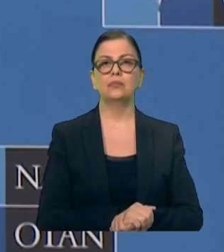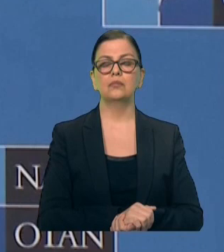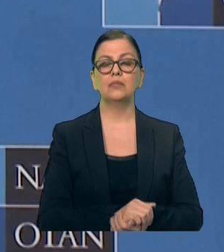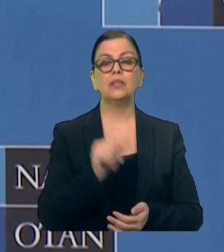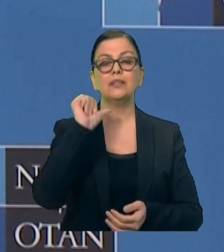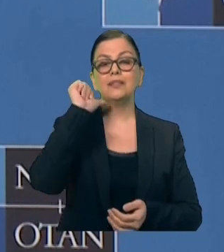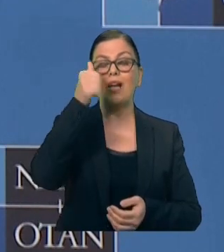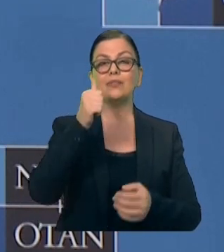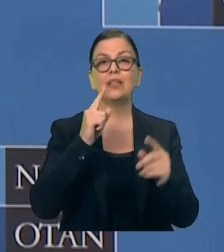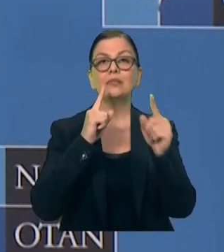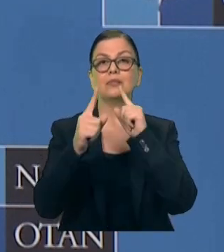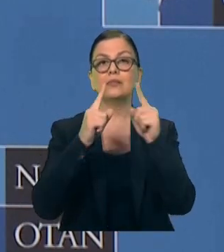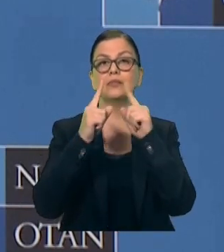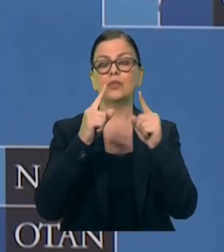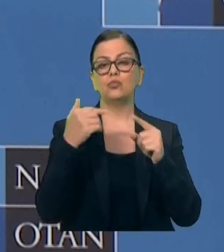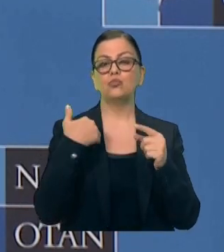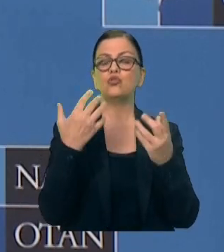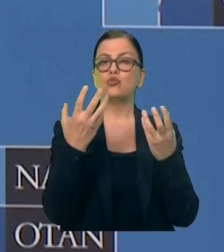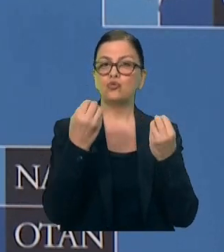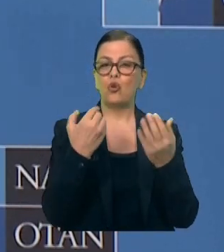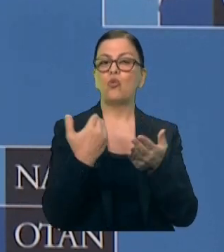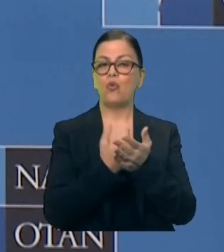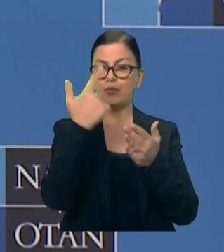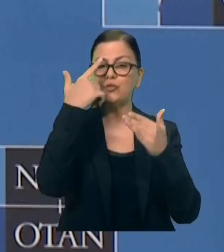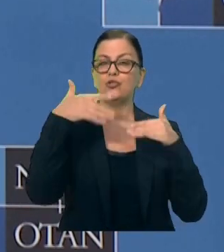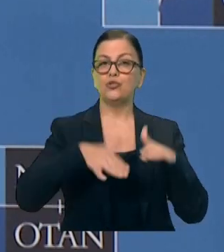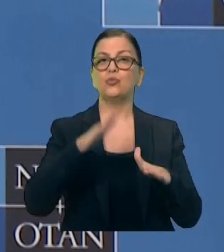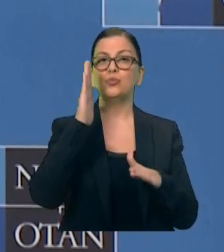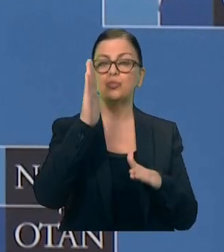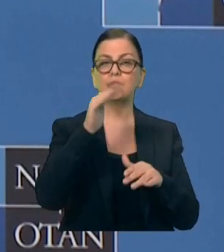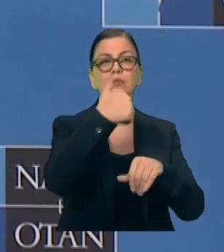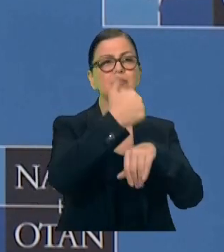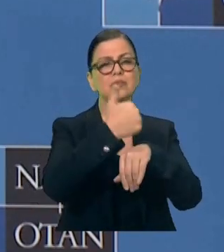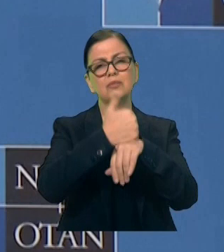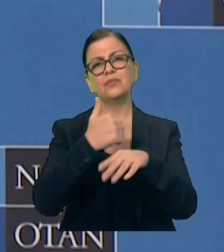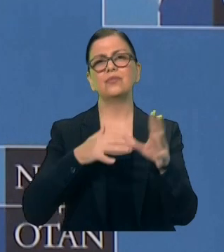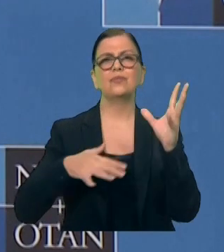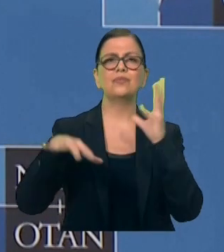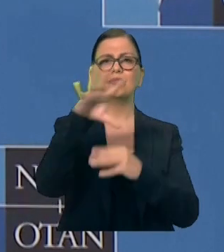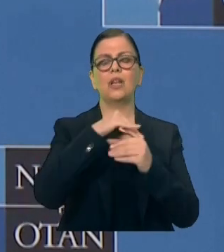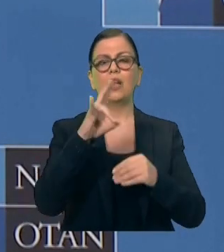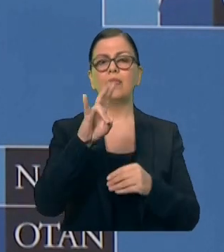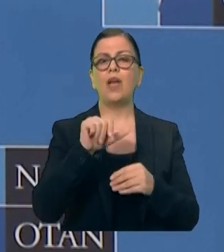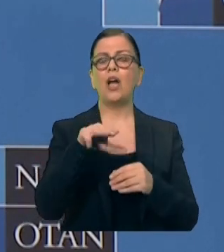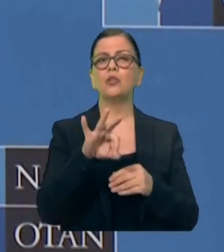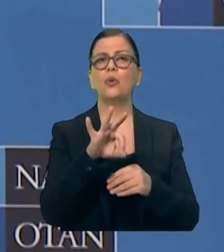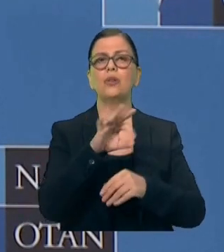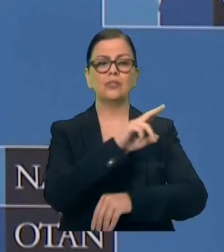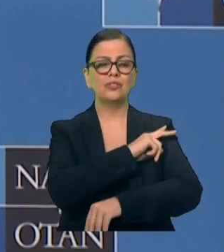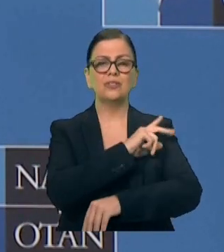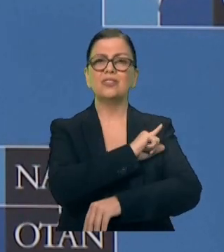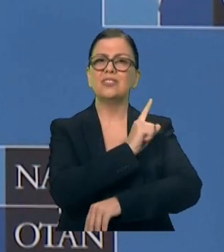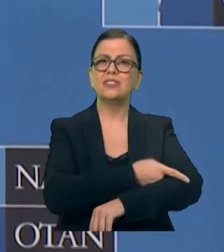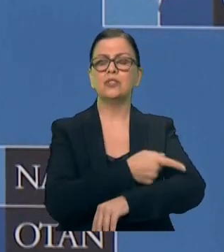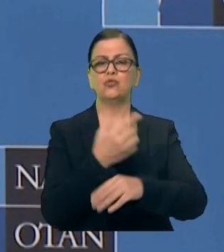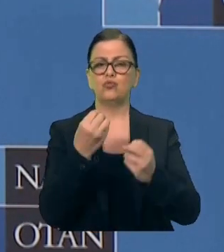Sabahçı samitdə biz əlavə qərarlar qəbul edəcəyik. Ölkə liderlərinin bütün sahələrdə NATO-nun mövqeyini gücləndirməyə razılıq